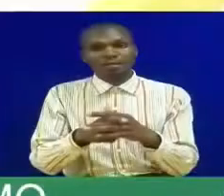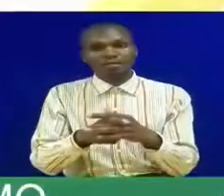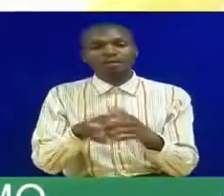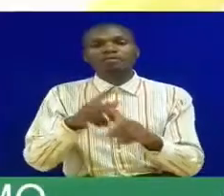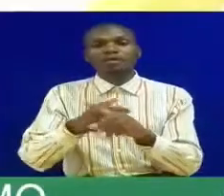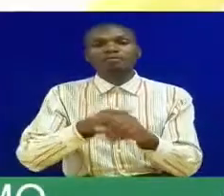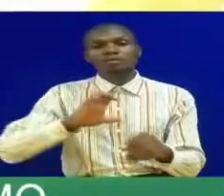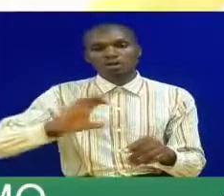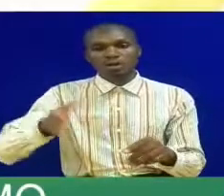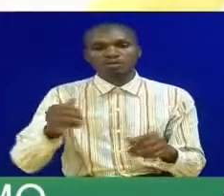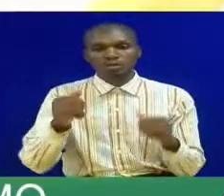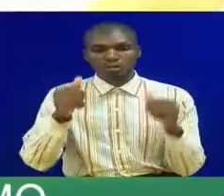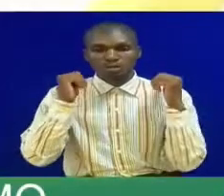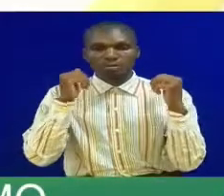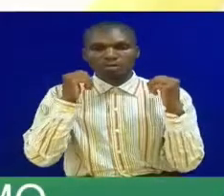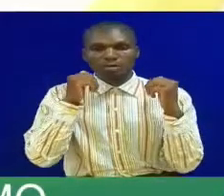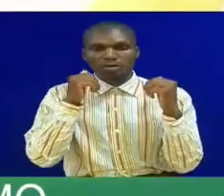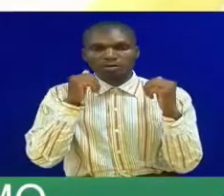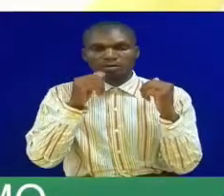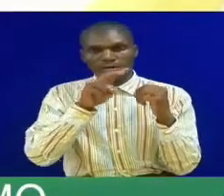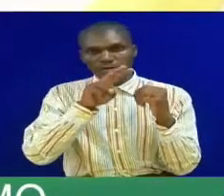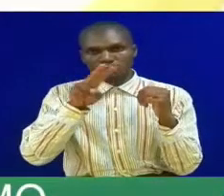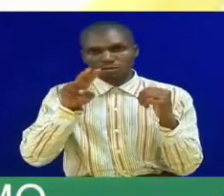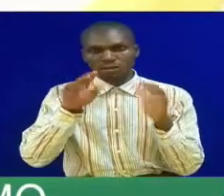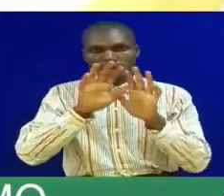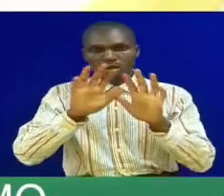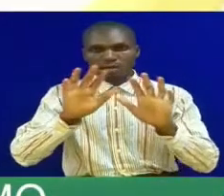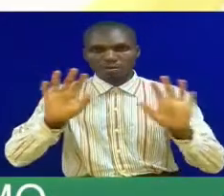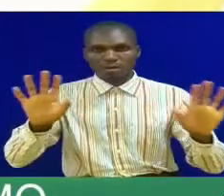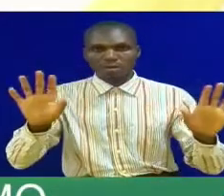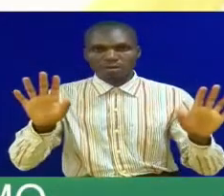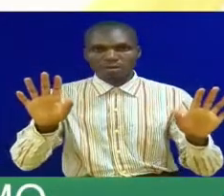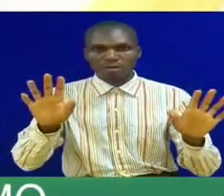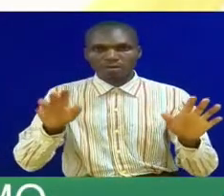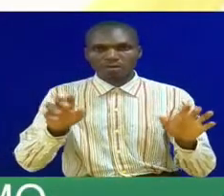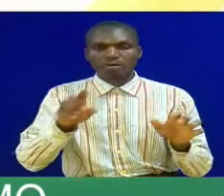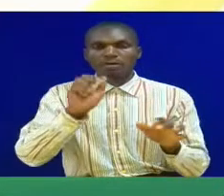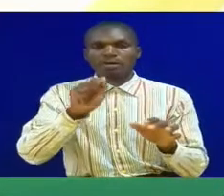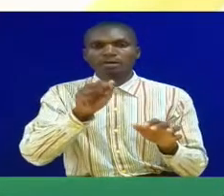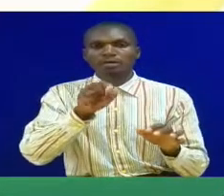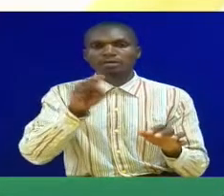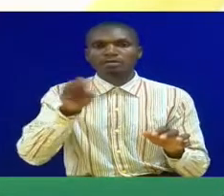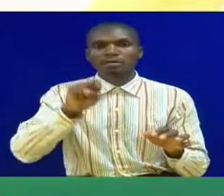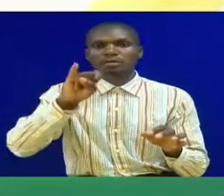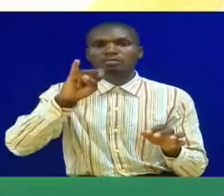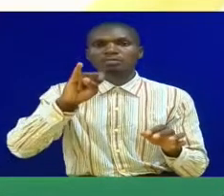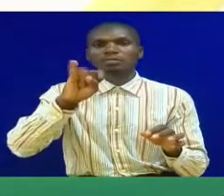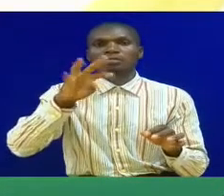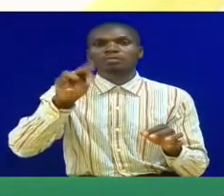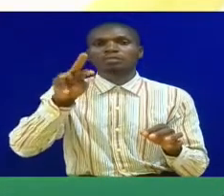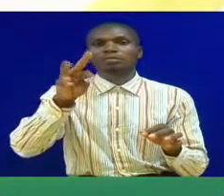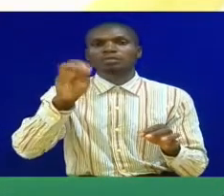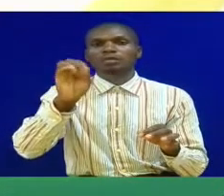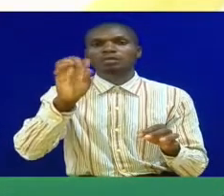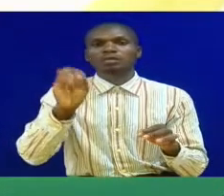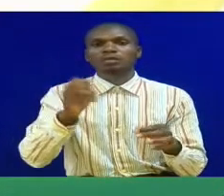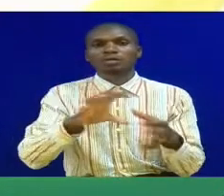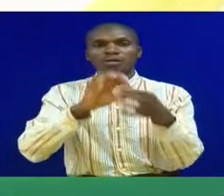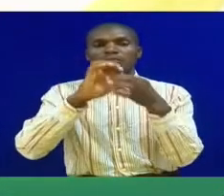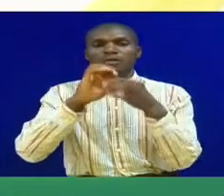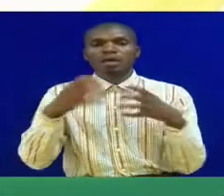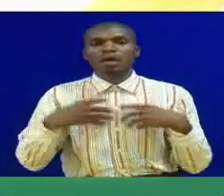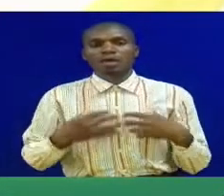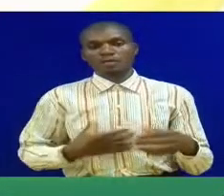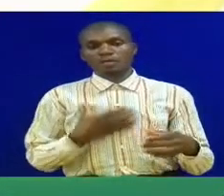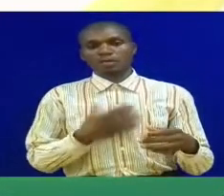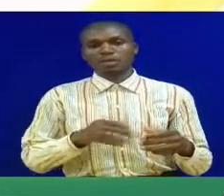Nyamira bwego kumulekera amangana alengete na siyasa. Obomu obu azimio la umoja ni kubatare kaunti ya Nyamira litukuli ya lera seganga